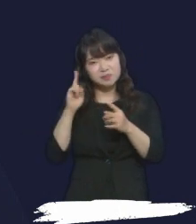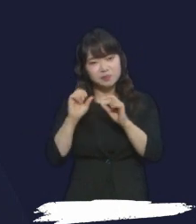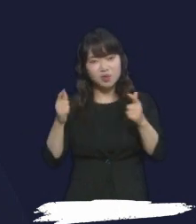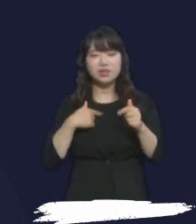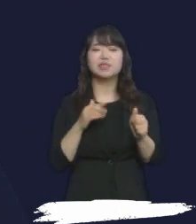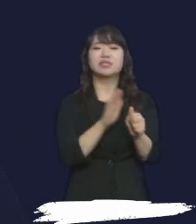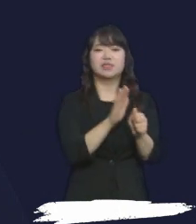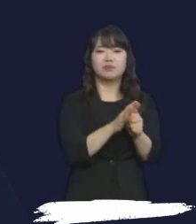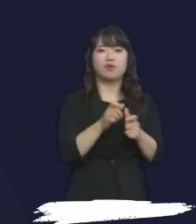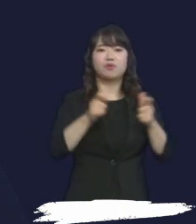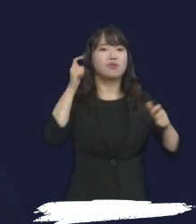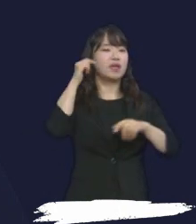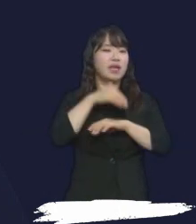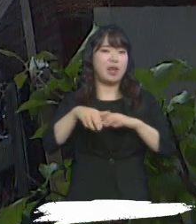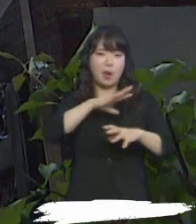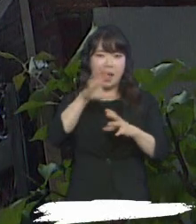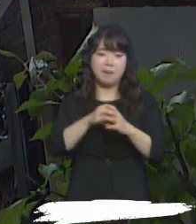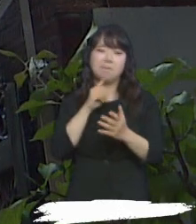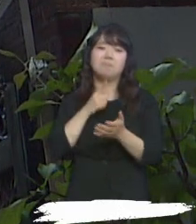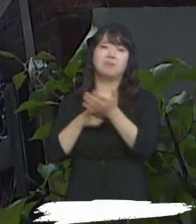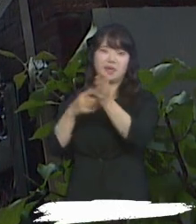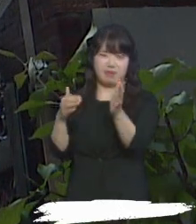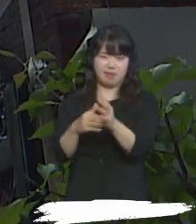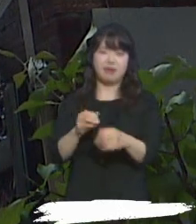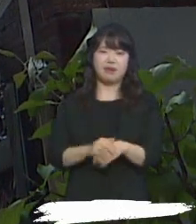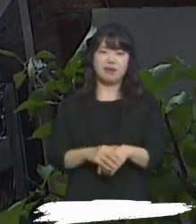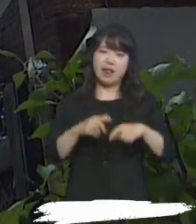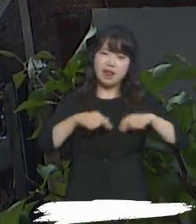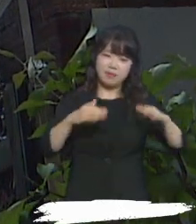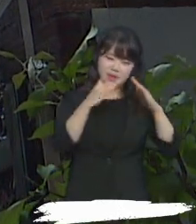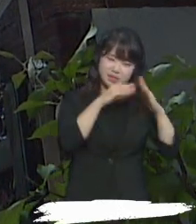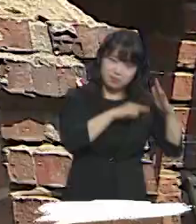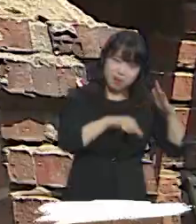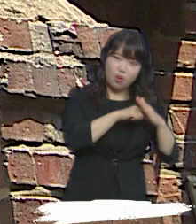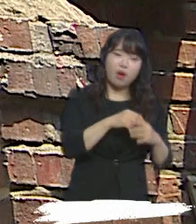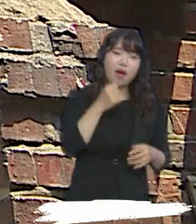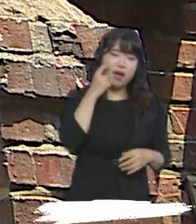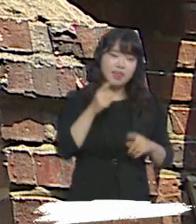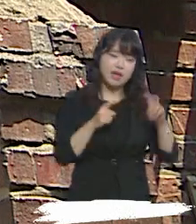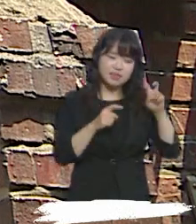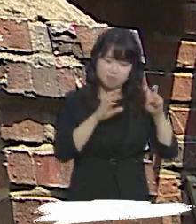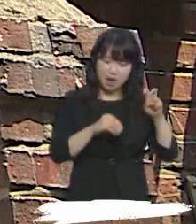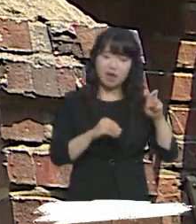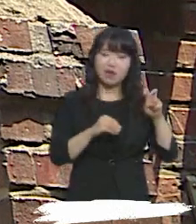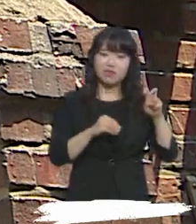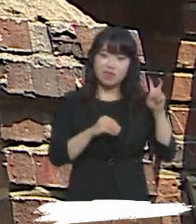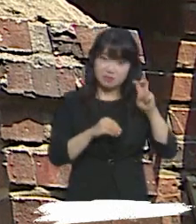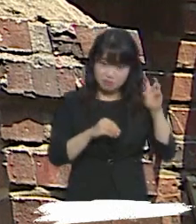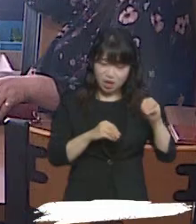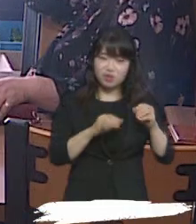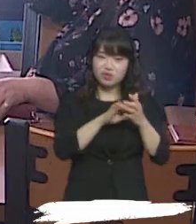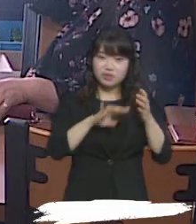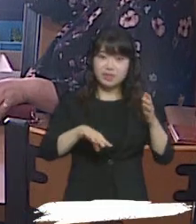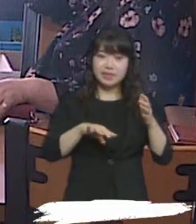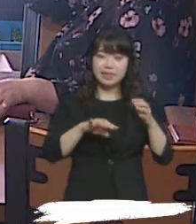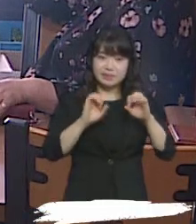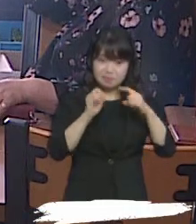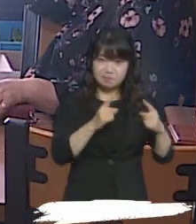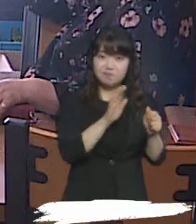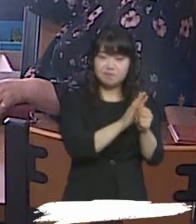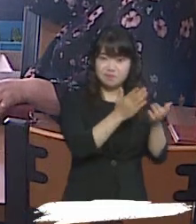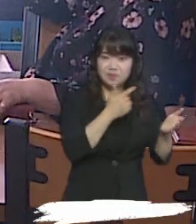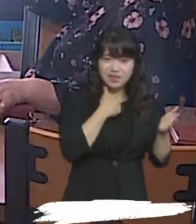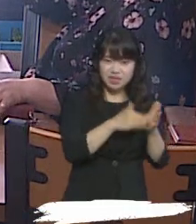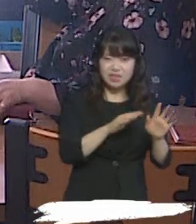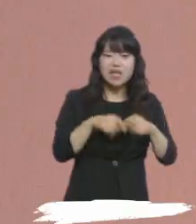확대하는 개정안도 발의했습니다. 그동안 일반 가정에만 월 20만 원 정도의 전기료가 지원됐지만 앞으로는